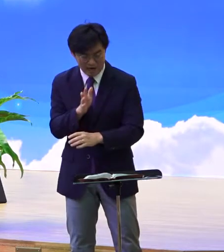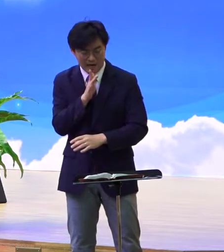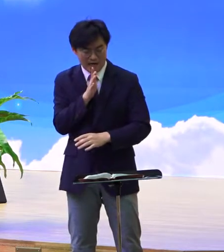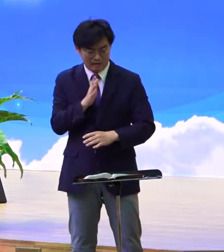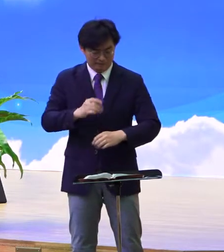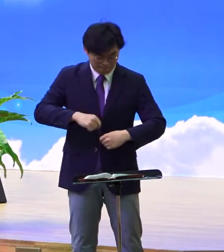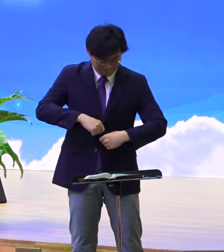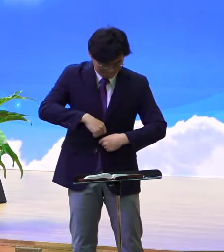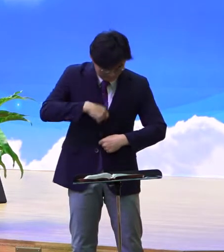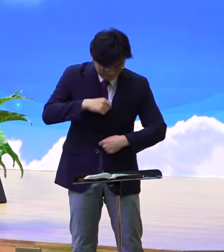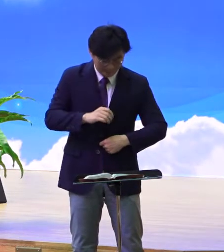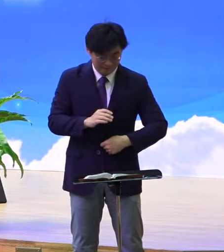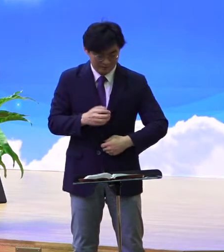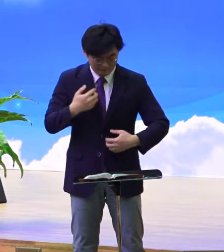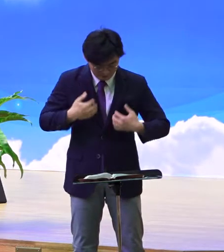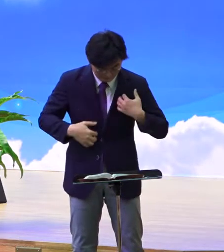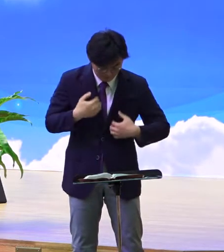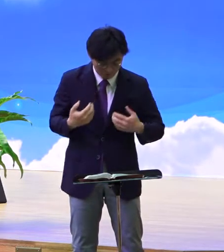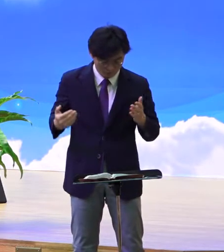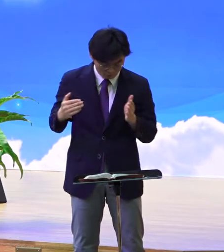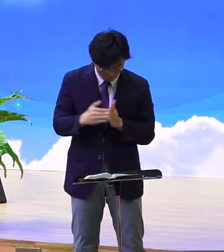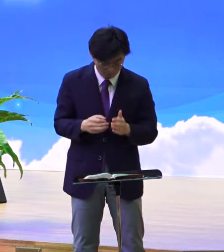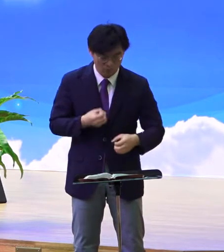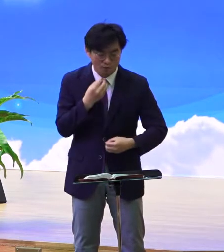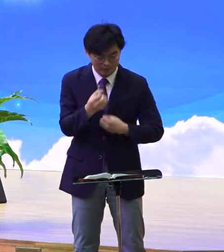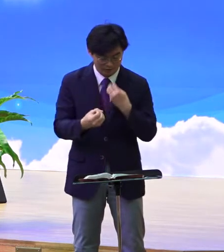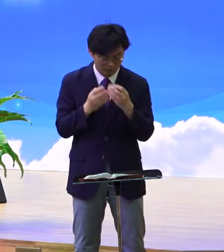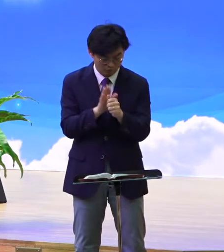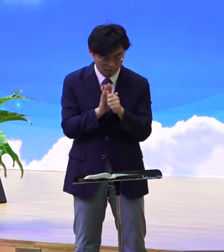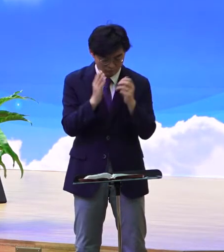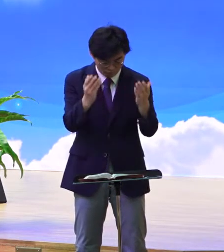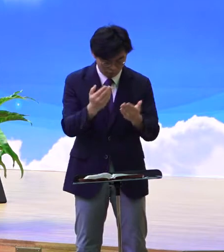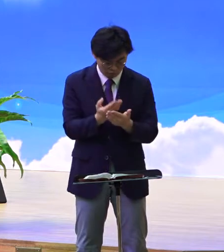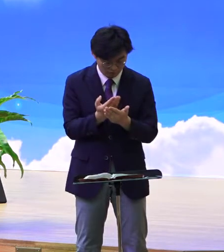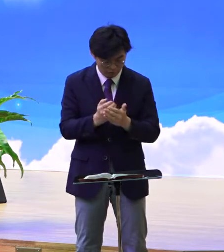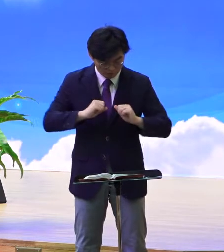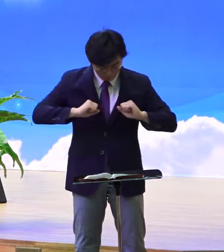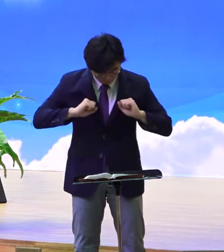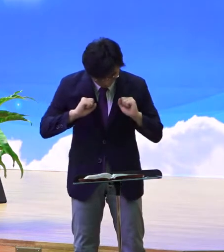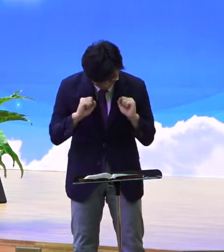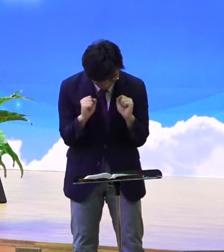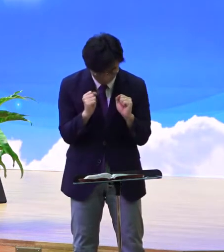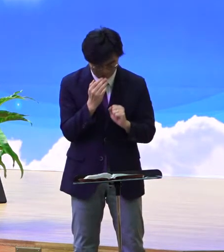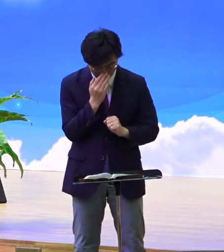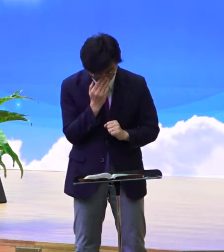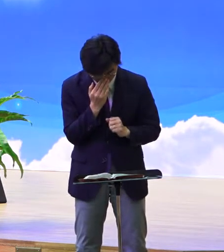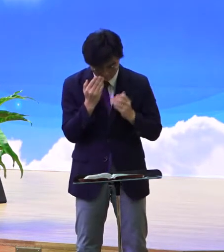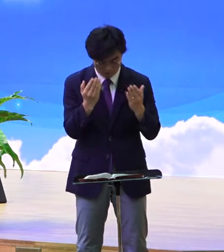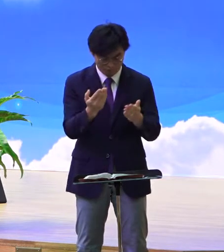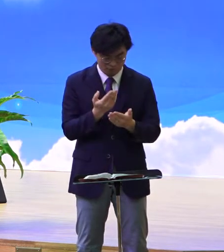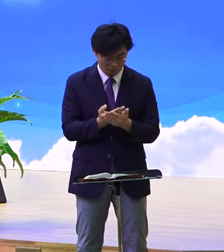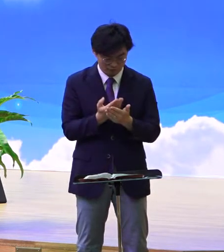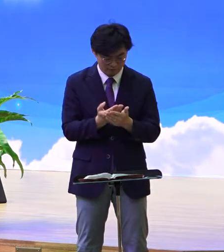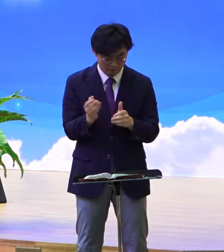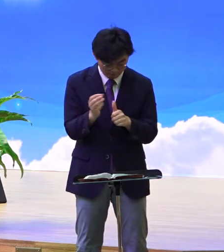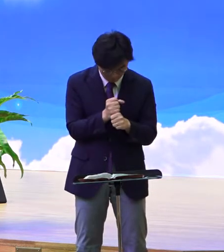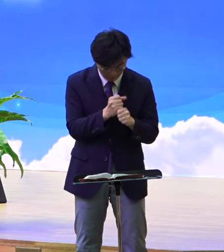고백하며 순종하고 살게 하여 주옵소서. 저희를 하나님 길에서 떠나지 않도록 인도하여